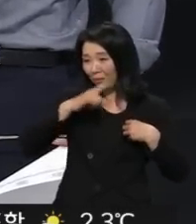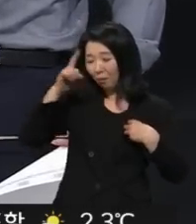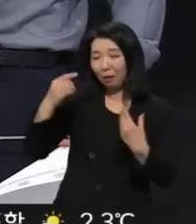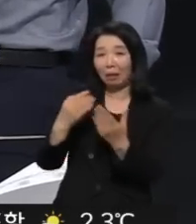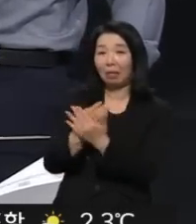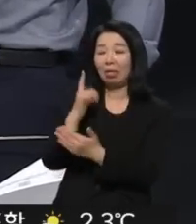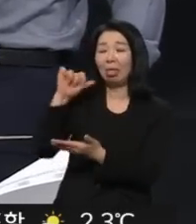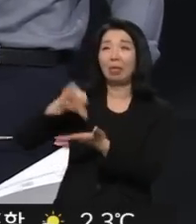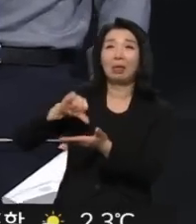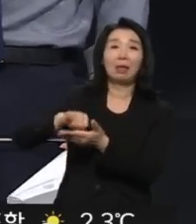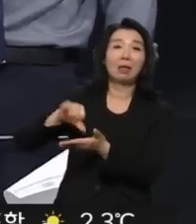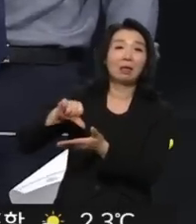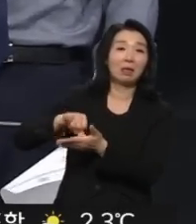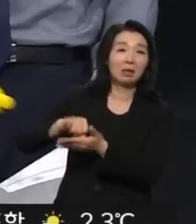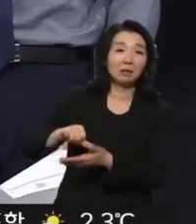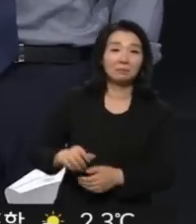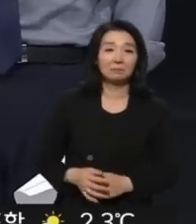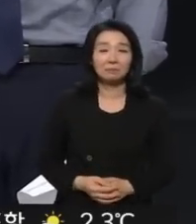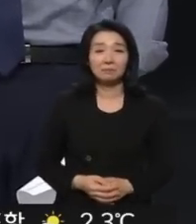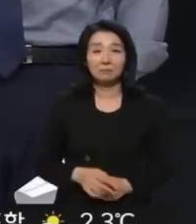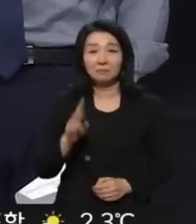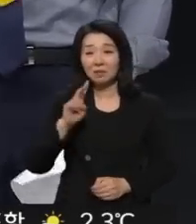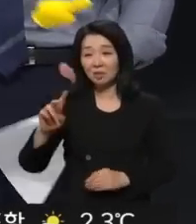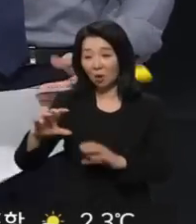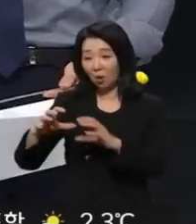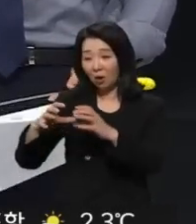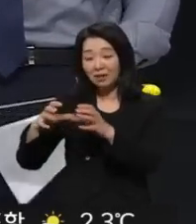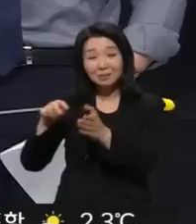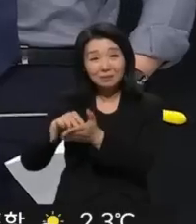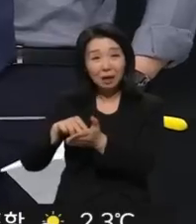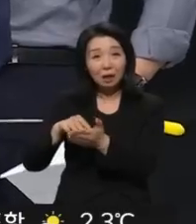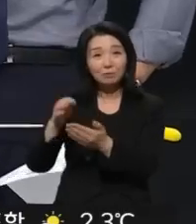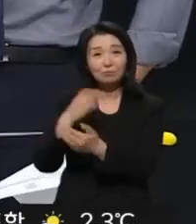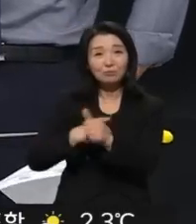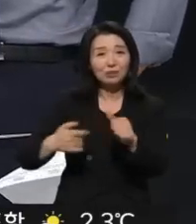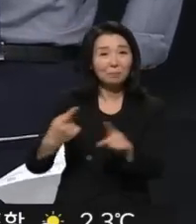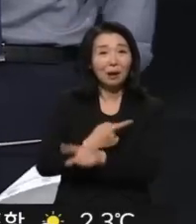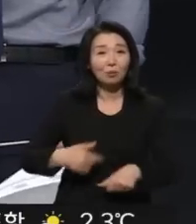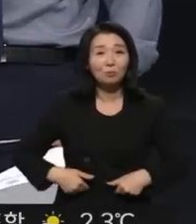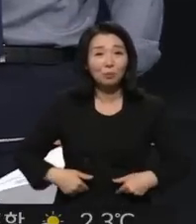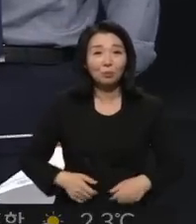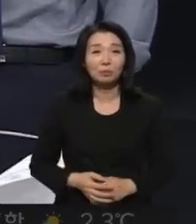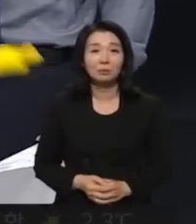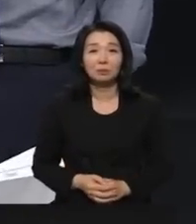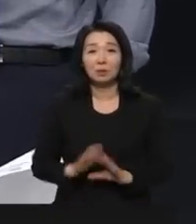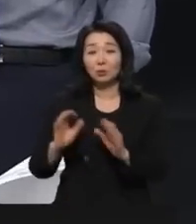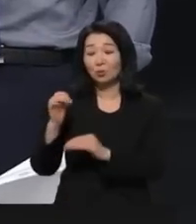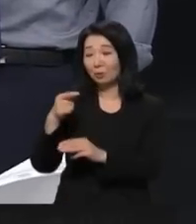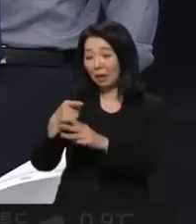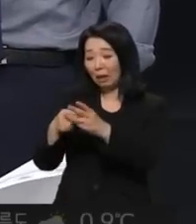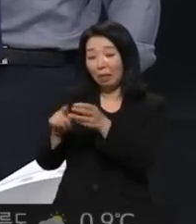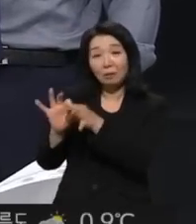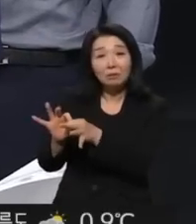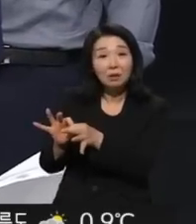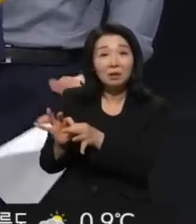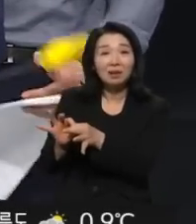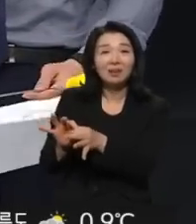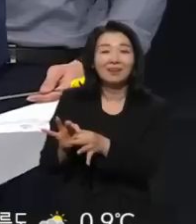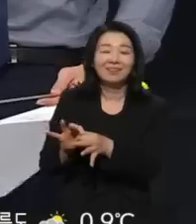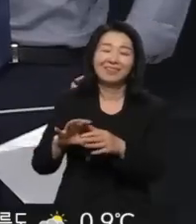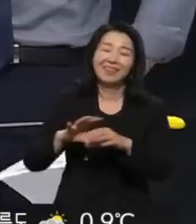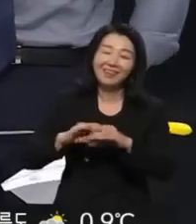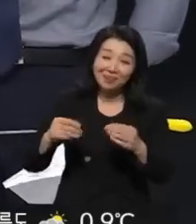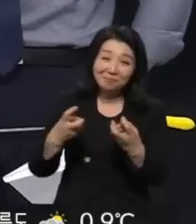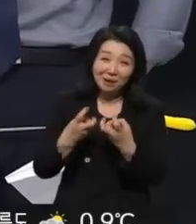악재에 시달려온 탓으로 보입니다. 여당으로선 분위기 전환을 위한 묘책이 필요한 시점인데요. 국민의힘 친윤계가 이